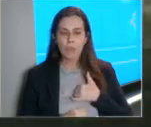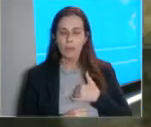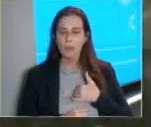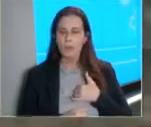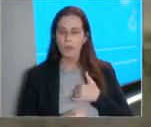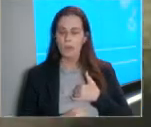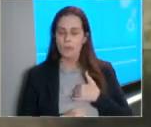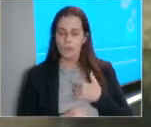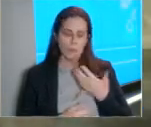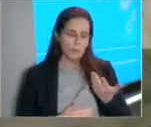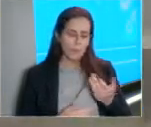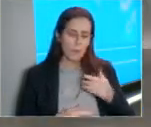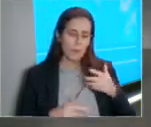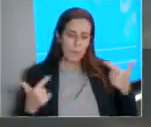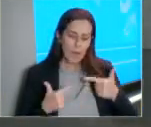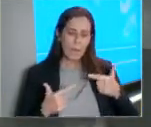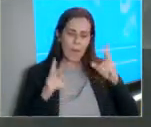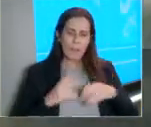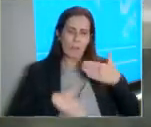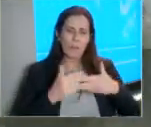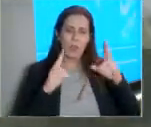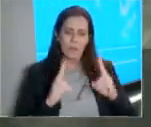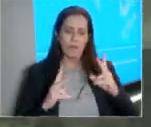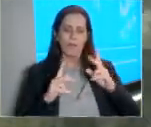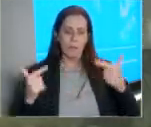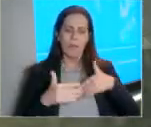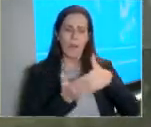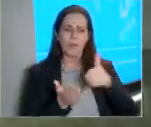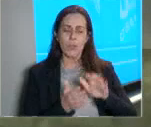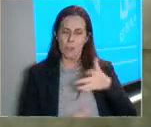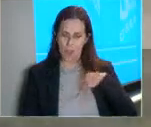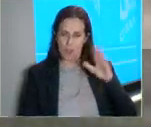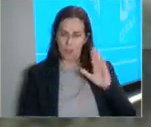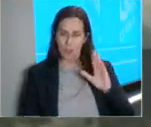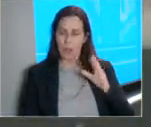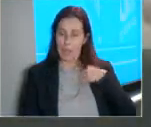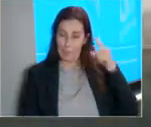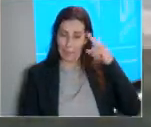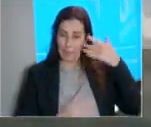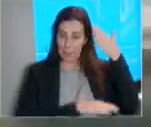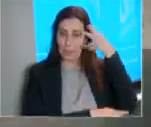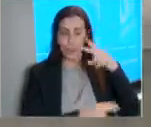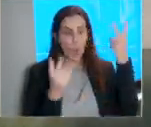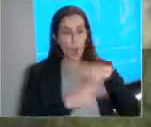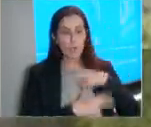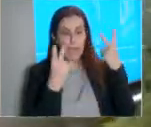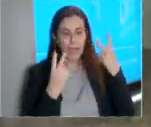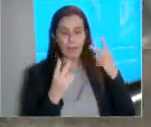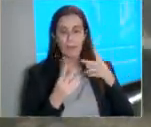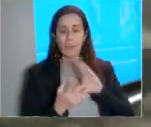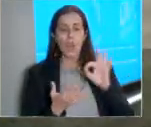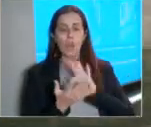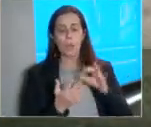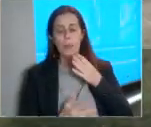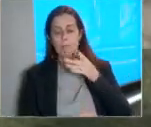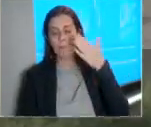יודע, מתגלגלים מסבב לסבב. עכשיו, עד כמה שאני למדתי פעם מדעי מדינה, יש חוזה בלתי כתוב